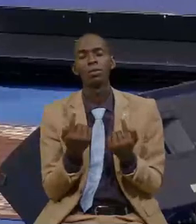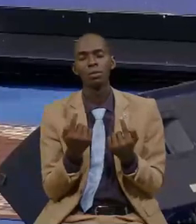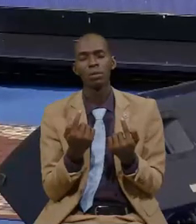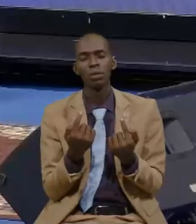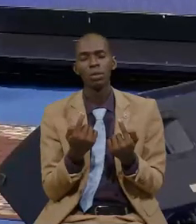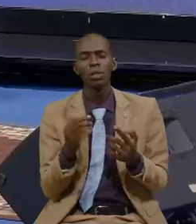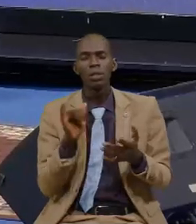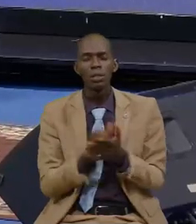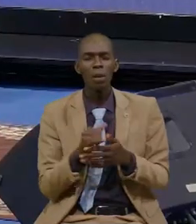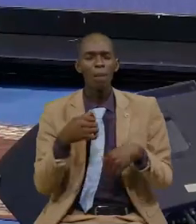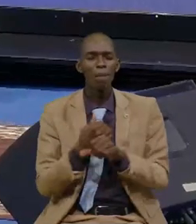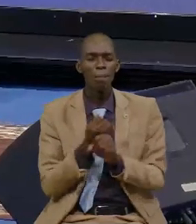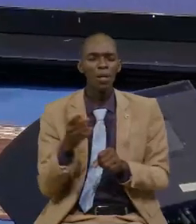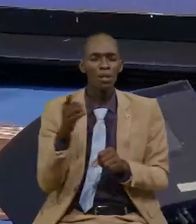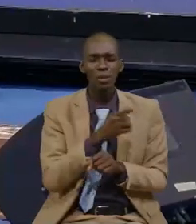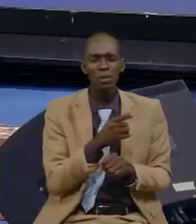du péché